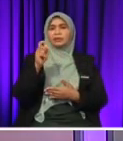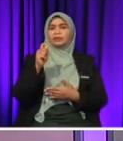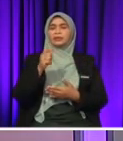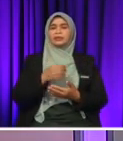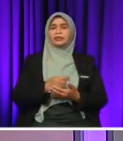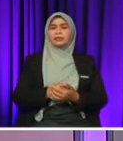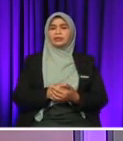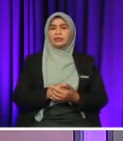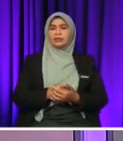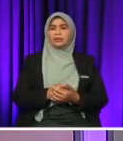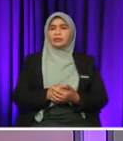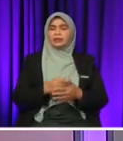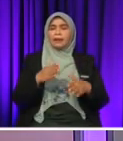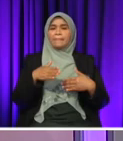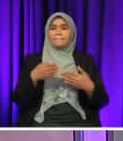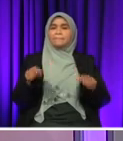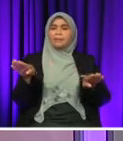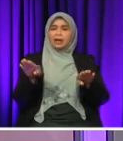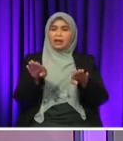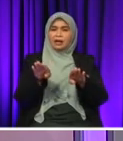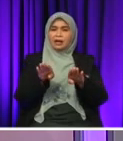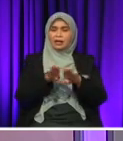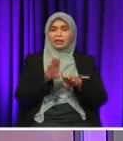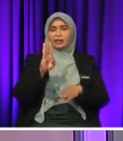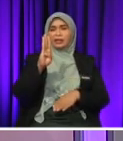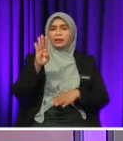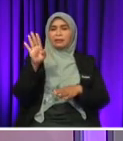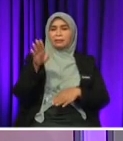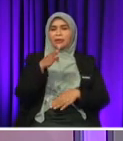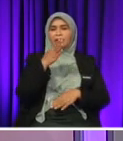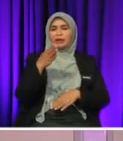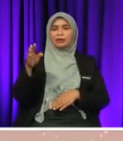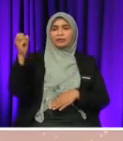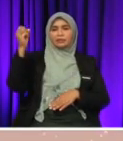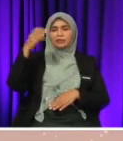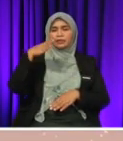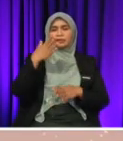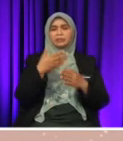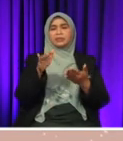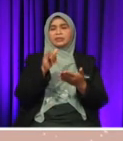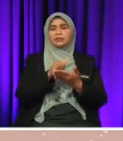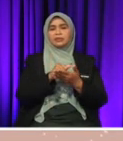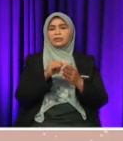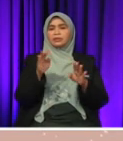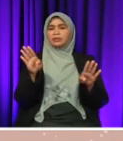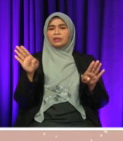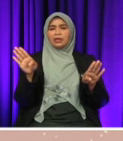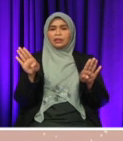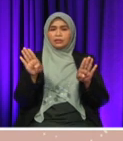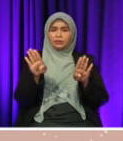rangkapnya bagai Bayu siang bertiup bebas kemudian terkurung di sini dan menunjukkan